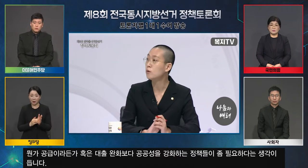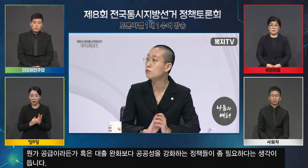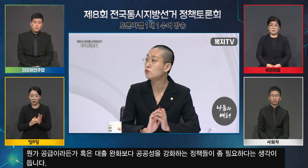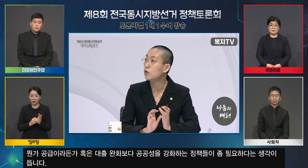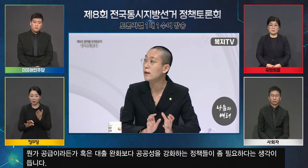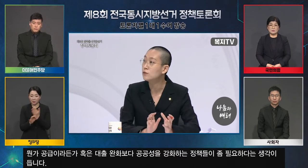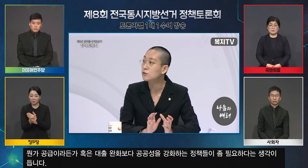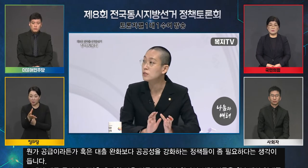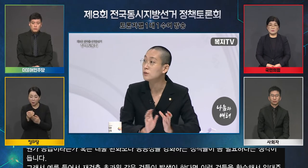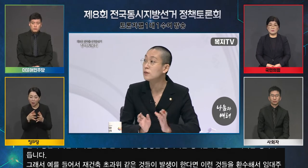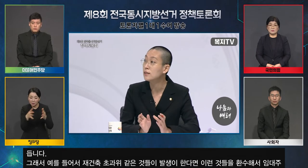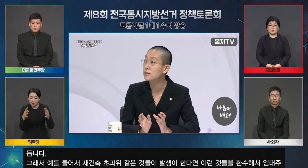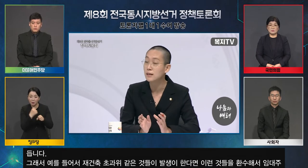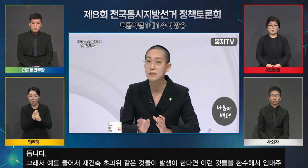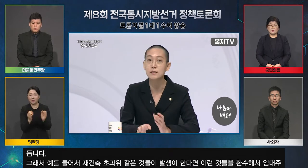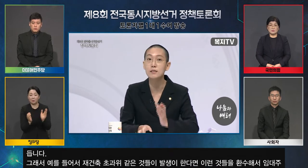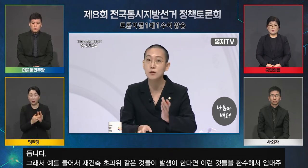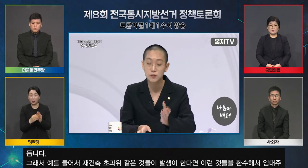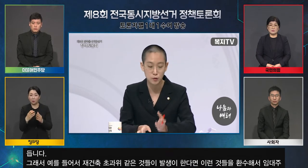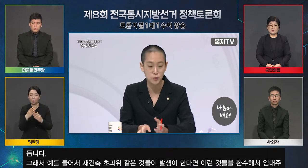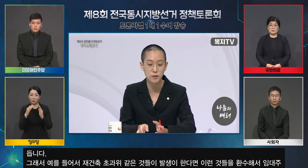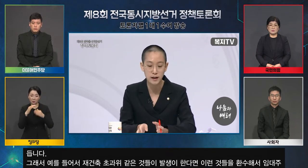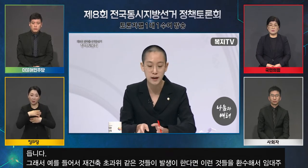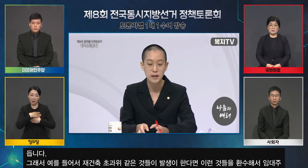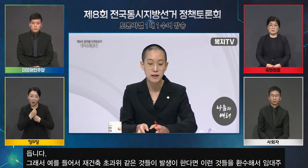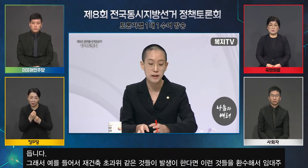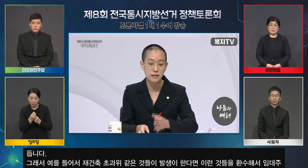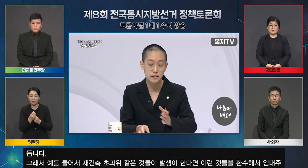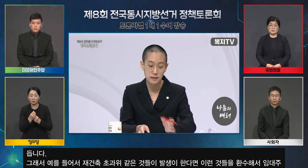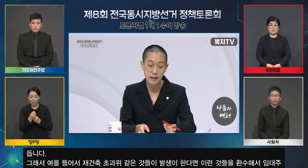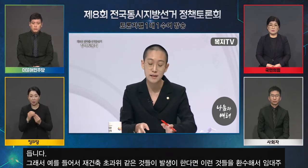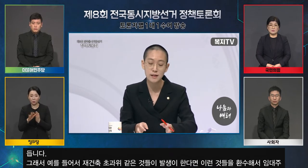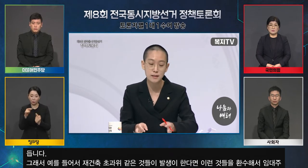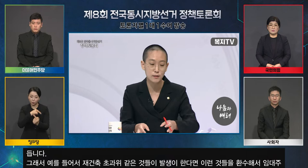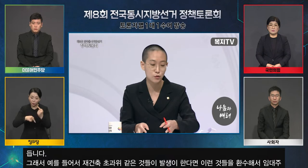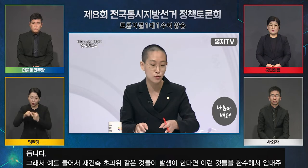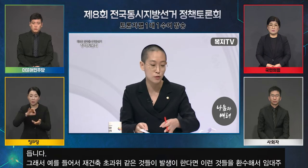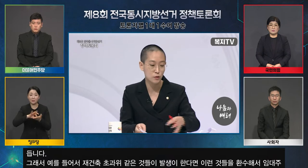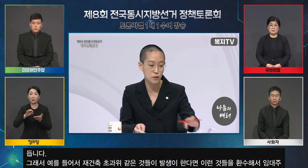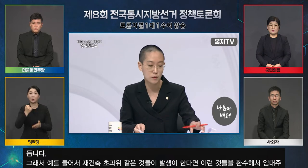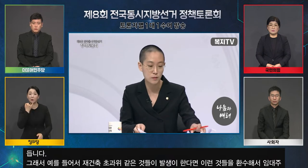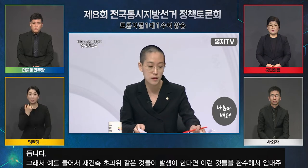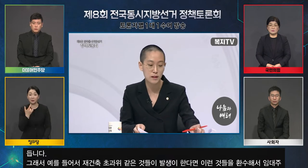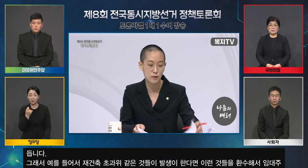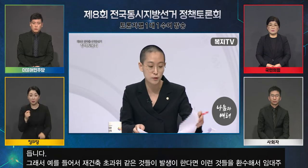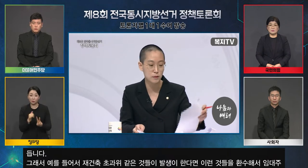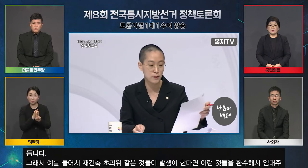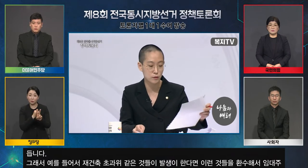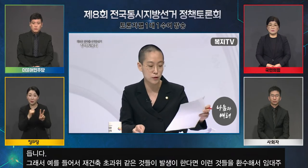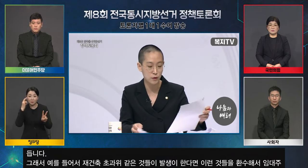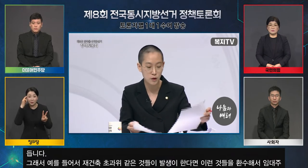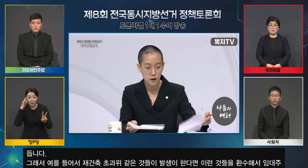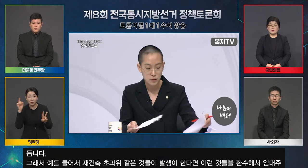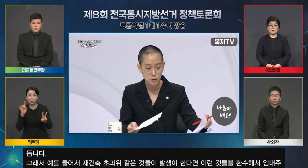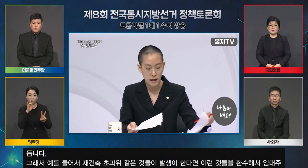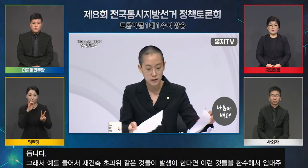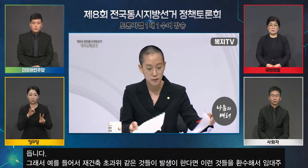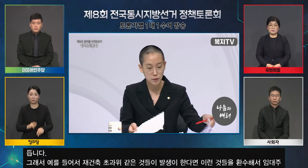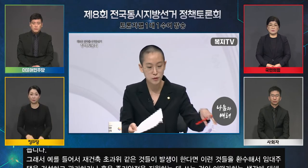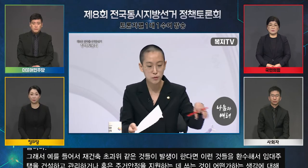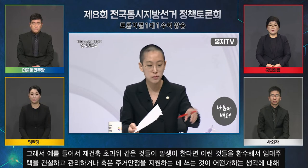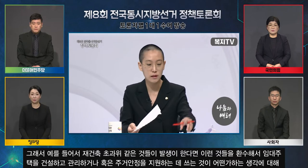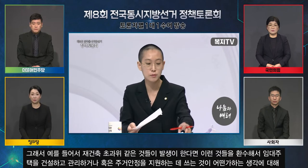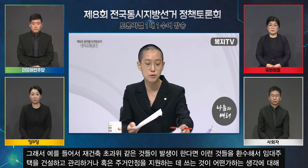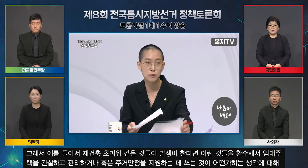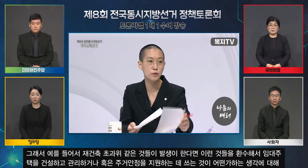관리하거나 혹은 주거 안정을 지원하는 데 쓰는 것이 어떤가라는 생각에 대해서 두 분 의원님 생각이 궁금하고요. 또